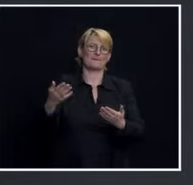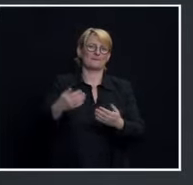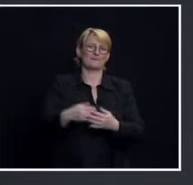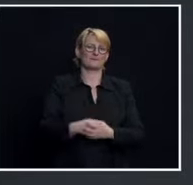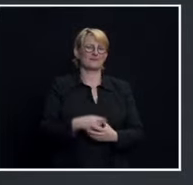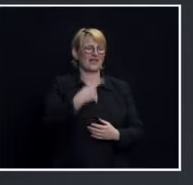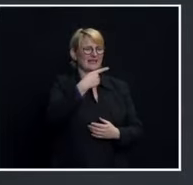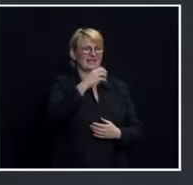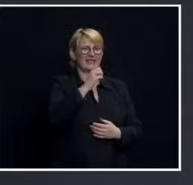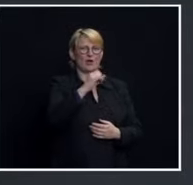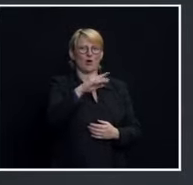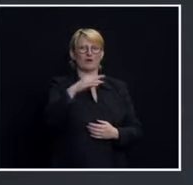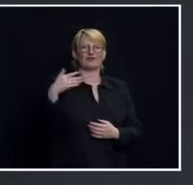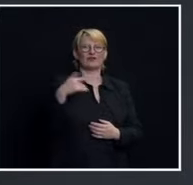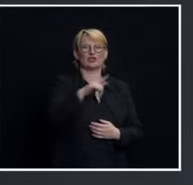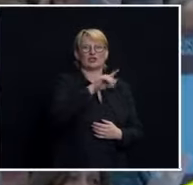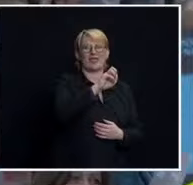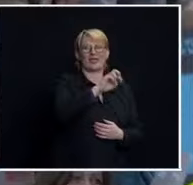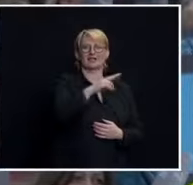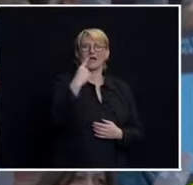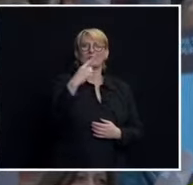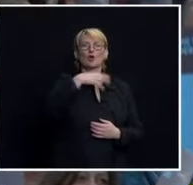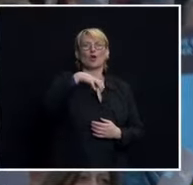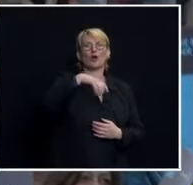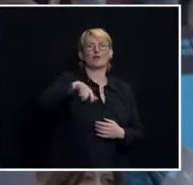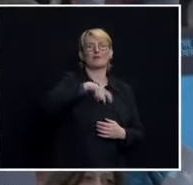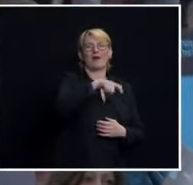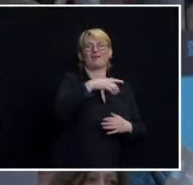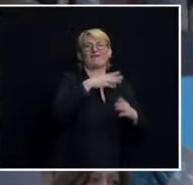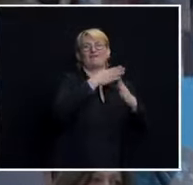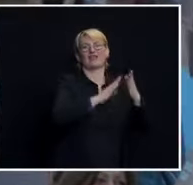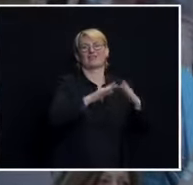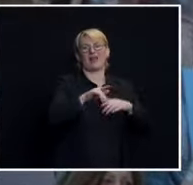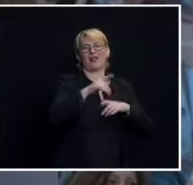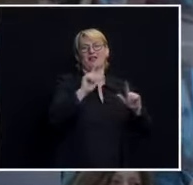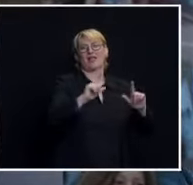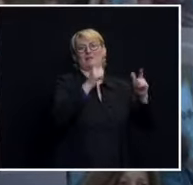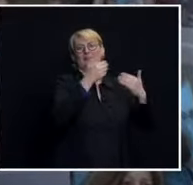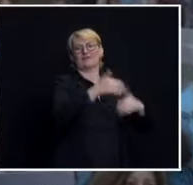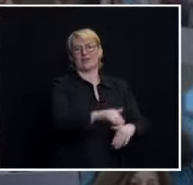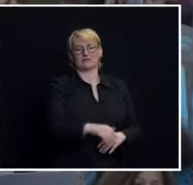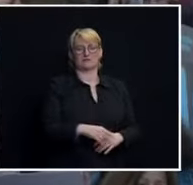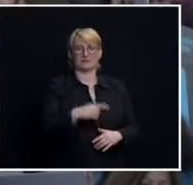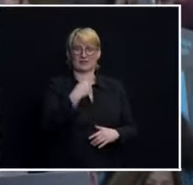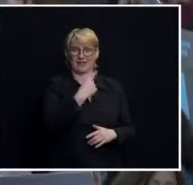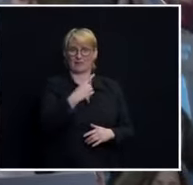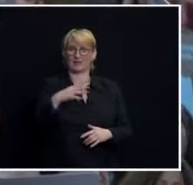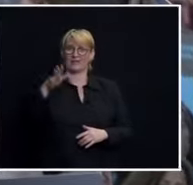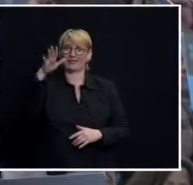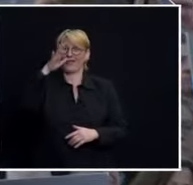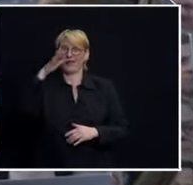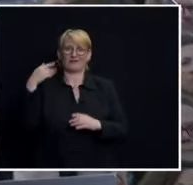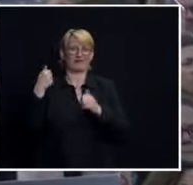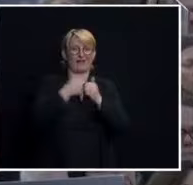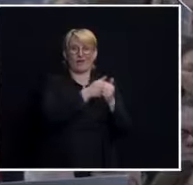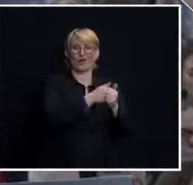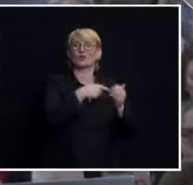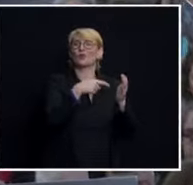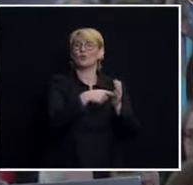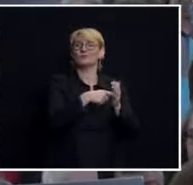Georg Fischler lebte im Glockenbachviertel. Er wurde von den Nationalsozialisten verfolgt, weil er homosexuell